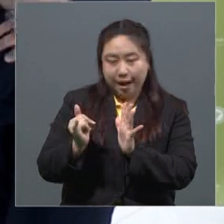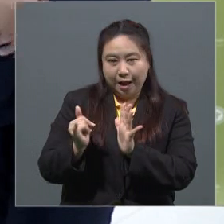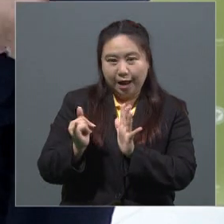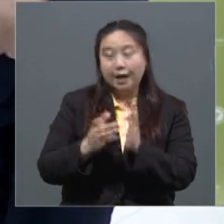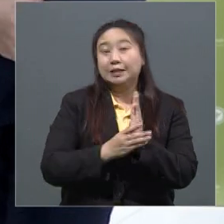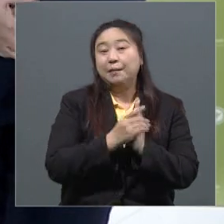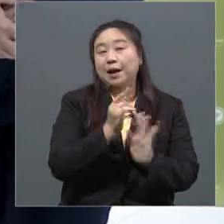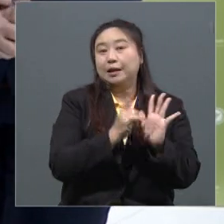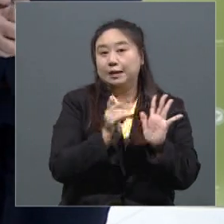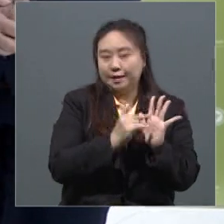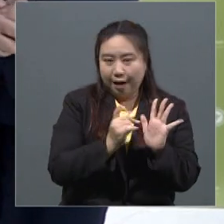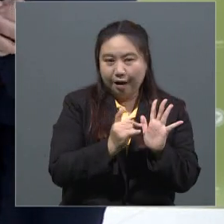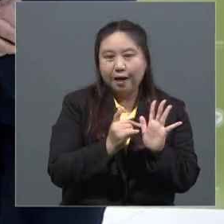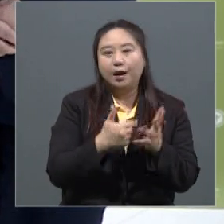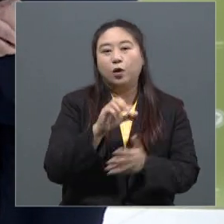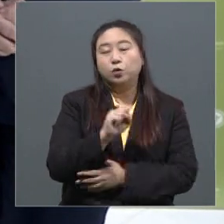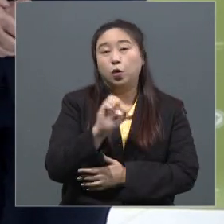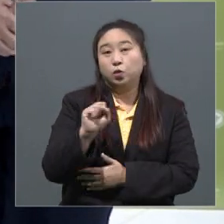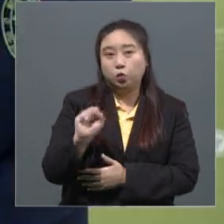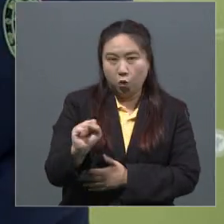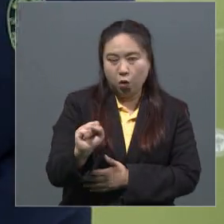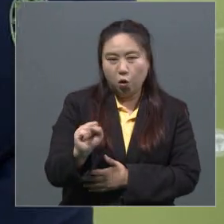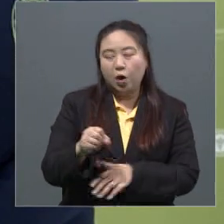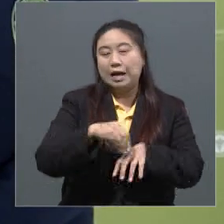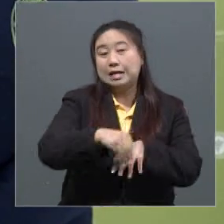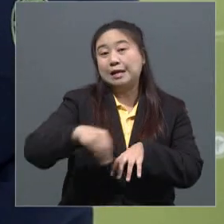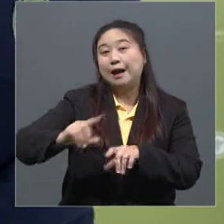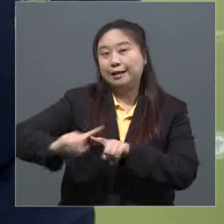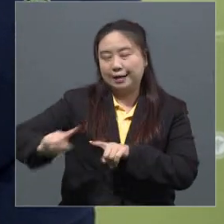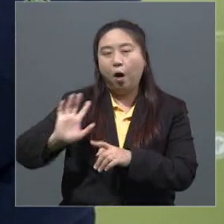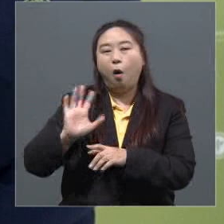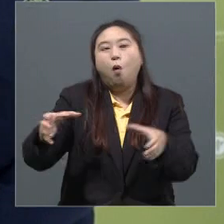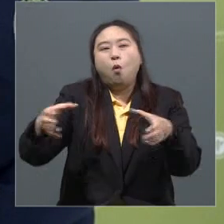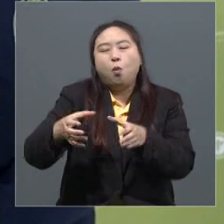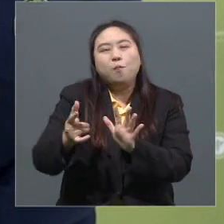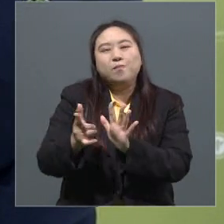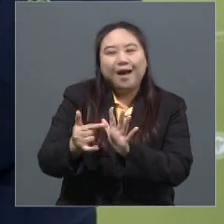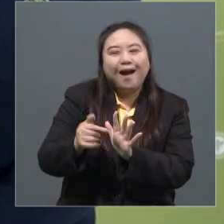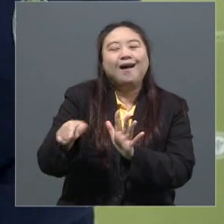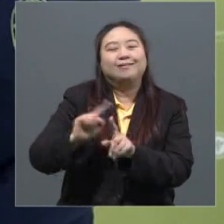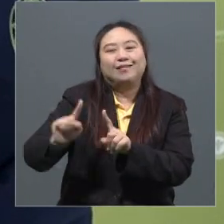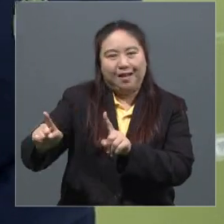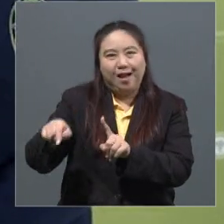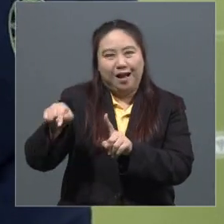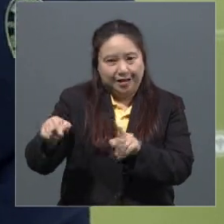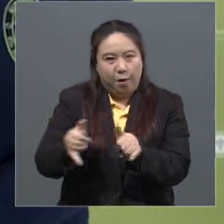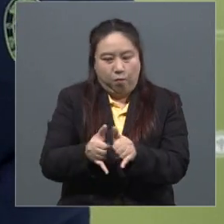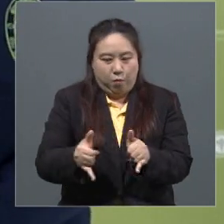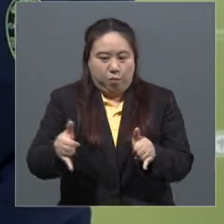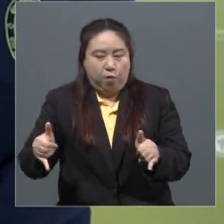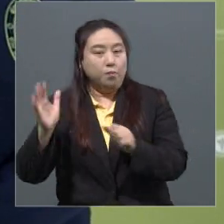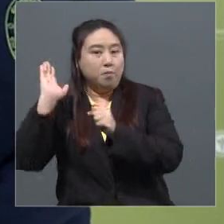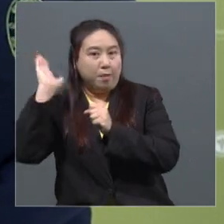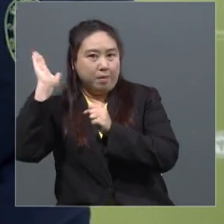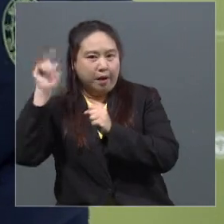เภสัชกรรมสสส.แล้วก็เครือข่ายวิชาชีพเภสัชกรรมเพื่อควบคุมยาสูบค่ะก็ร่วมแถลงความร่วมมือในการ